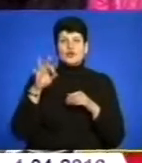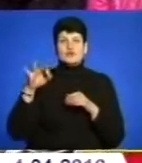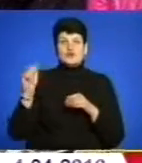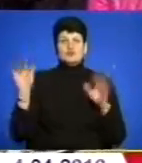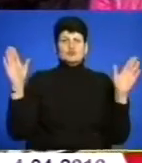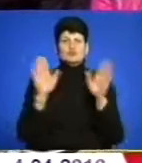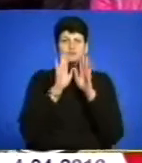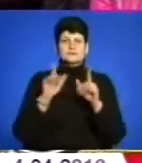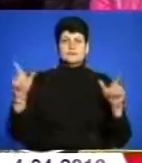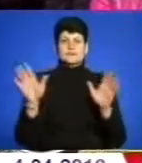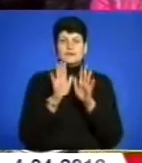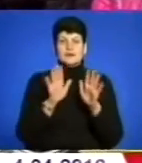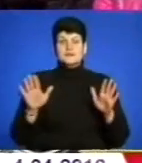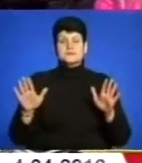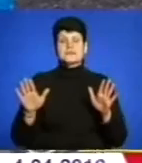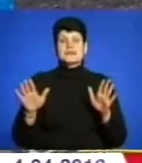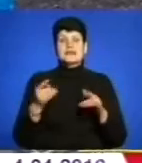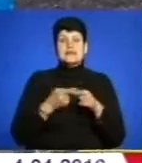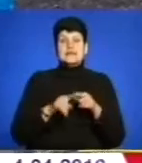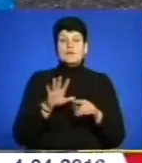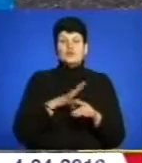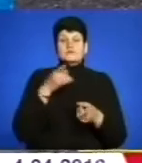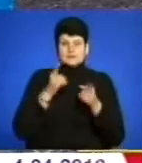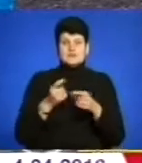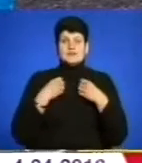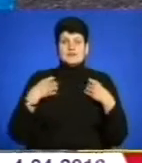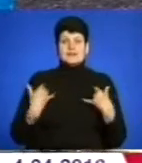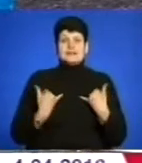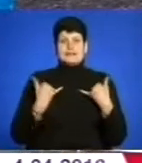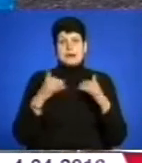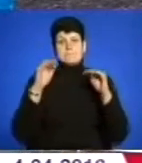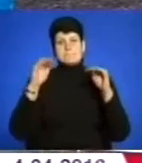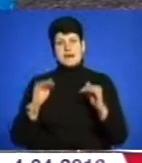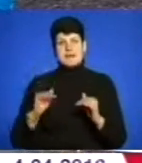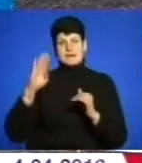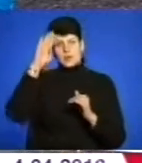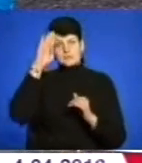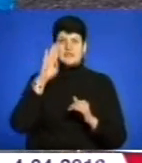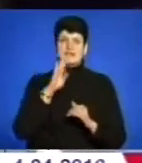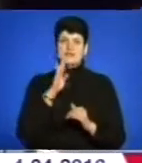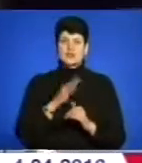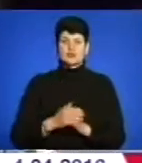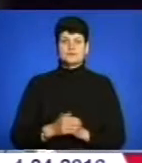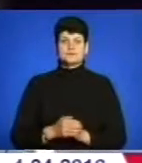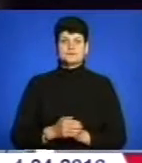співами. Качелі святково прибрали. То було справжнє свято для маленьких хлопчиків і дівчаток.